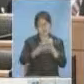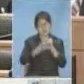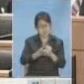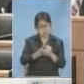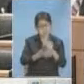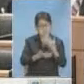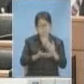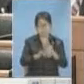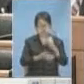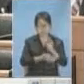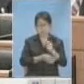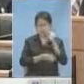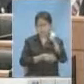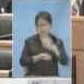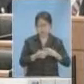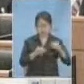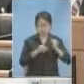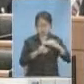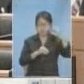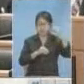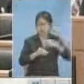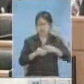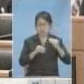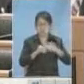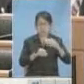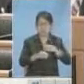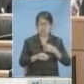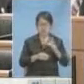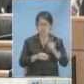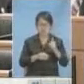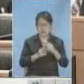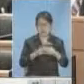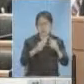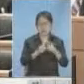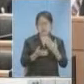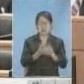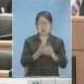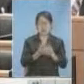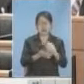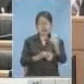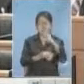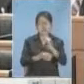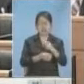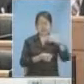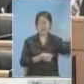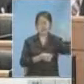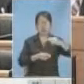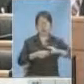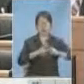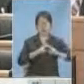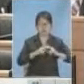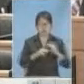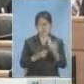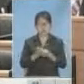ดแต่เวลาได้เก็บเงินค่าไฟฟ้านั้นนะครับเป็นของค่าไฟฟ้าเต็ม 100%ไม่ได้คืนให้ท้